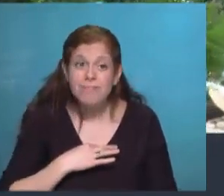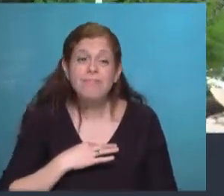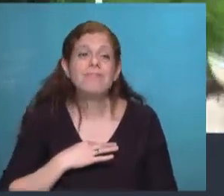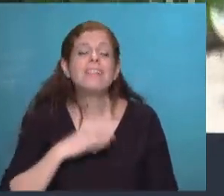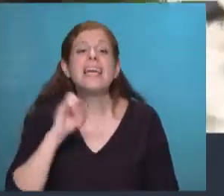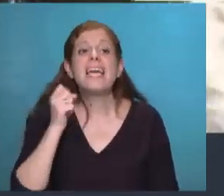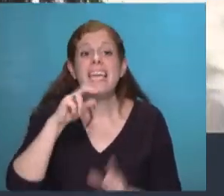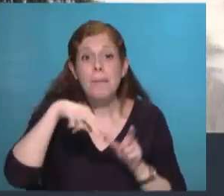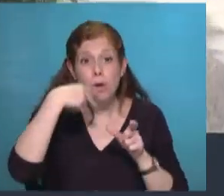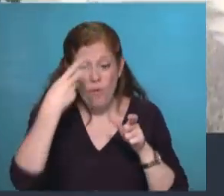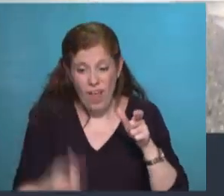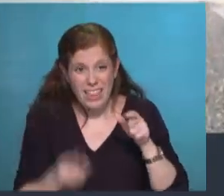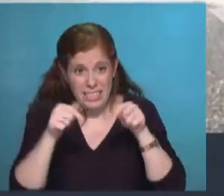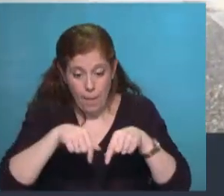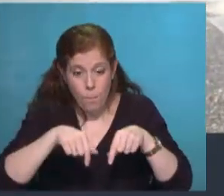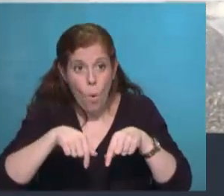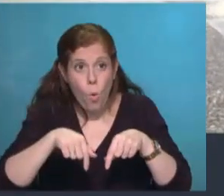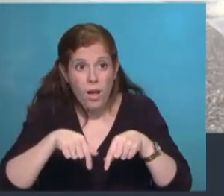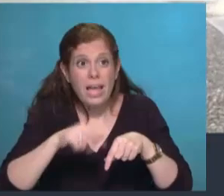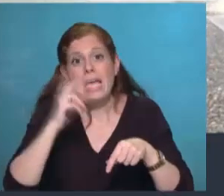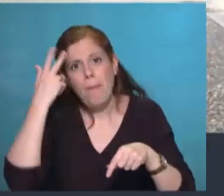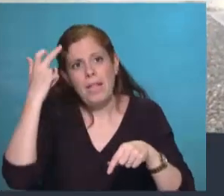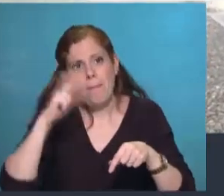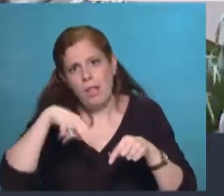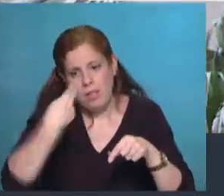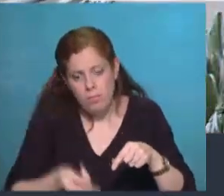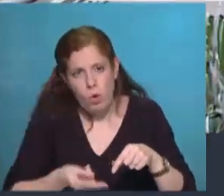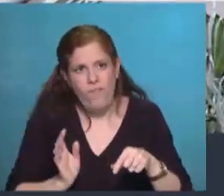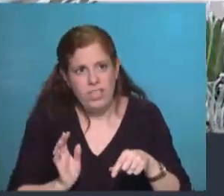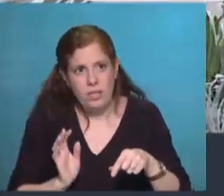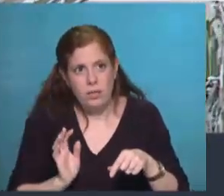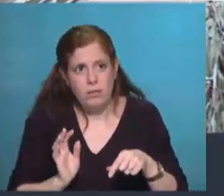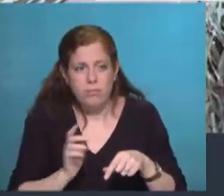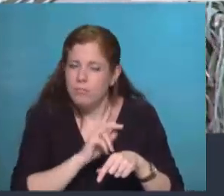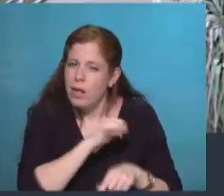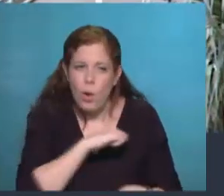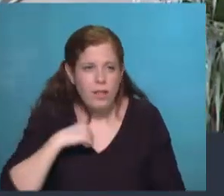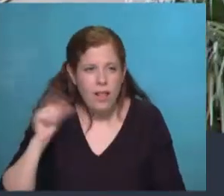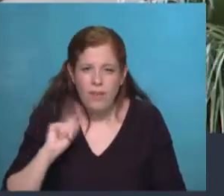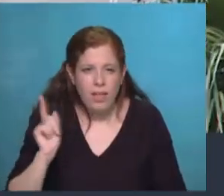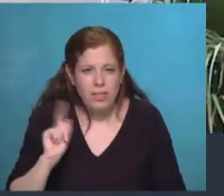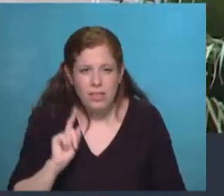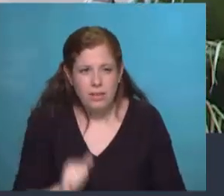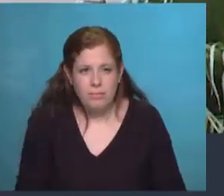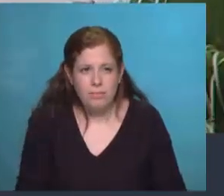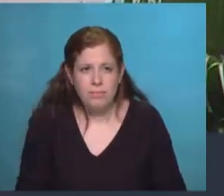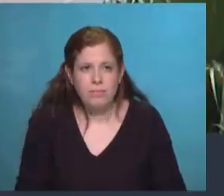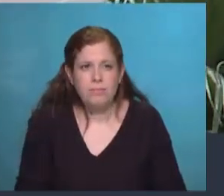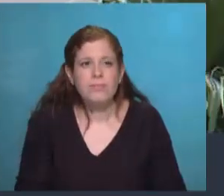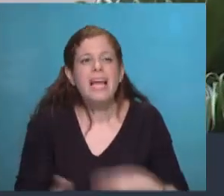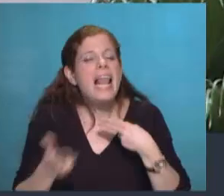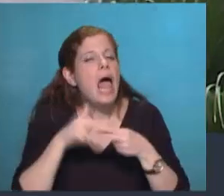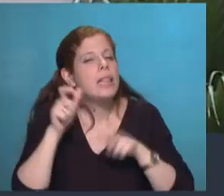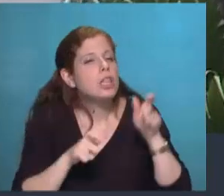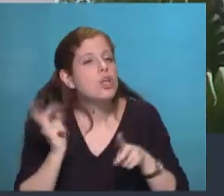אם היא נופלת, היא צריכה ליפול פה, אם היא מתאבדת. פה, היא לא הייתה לבד. ליד אנשים, בדרך